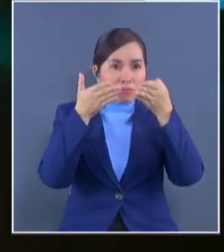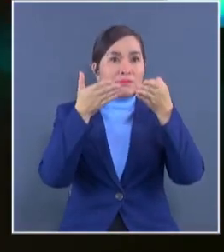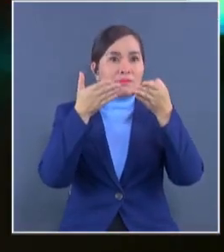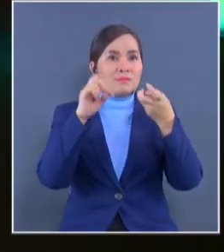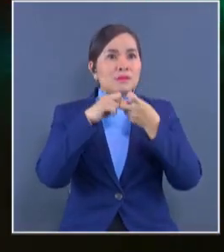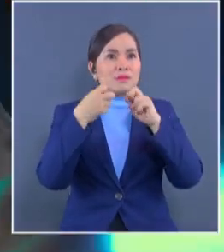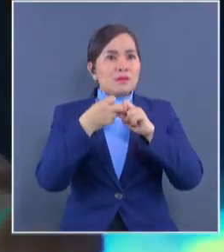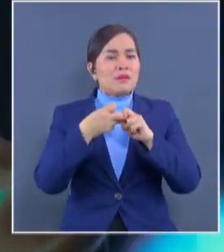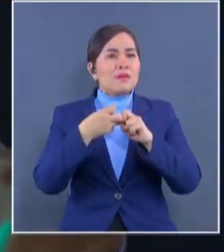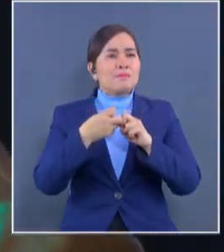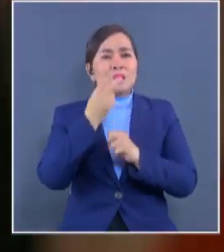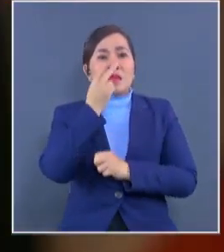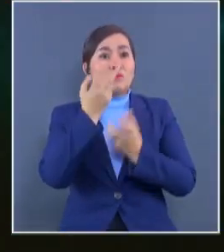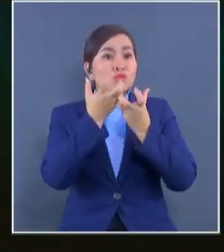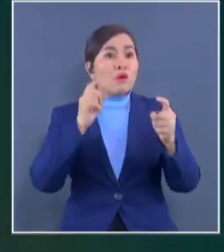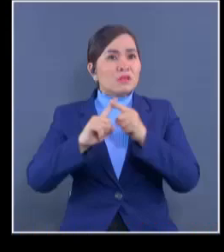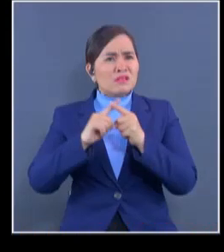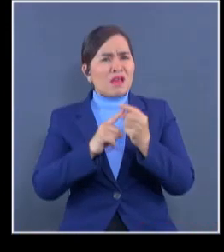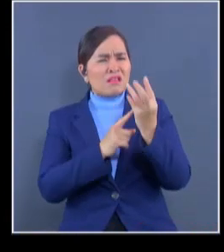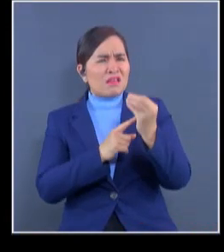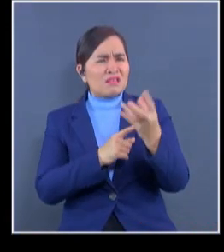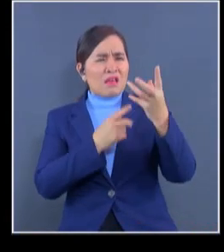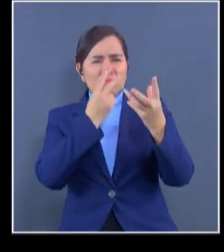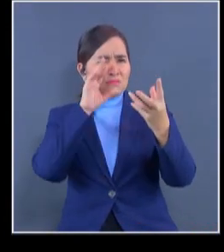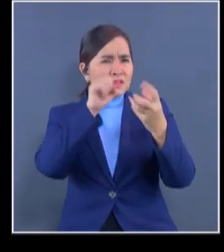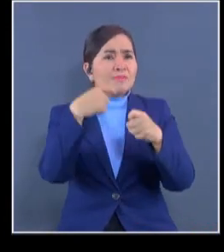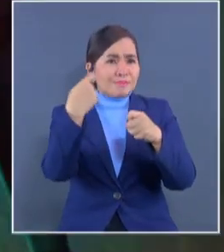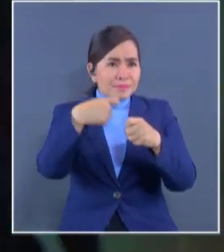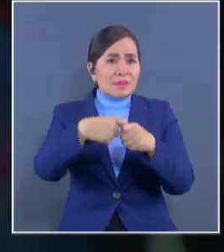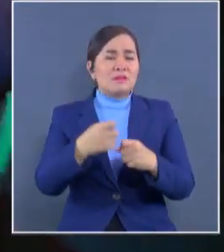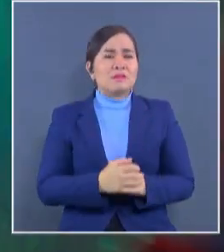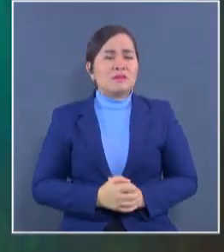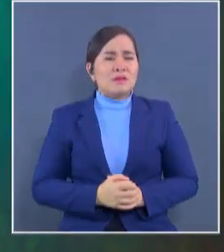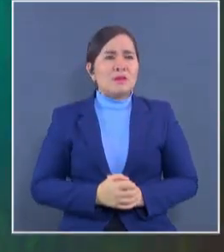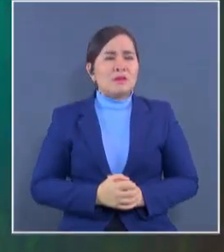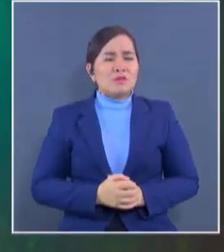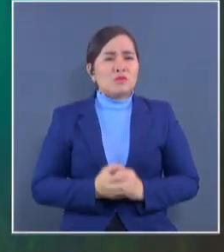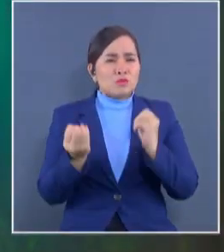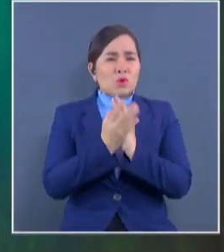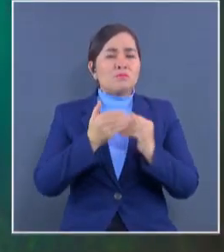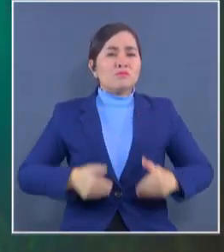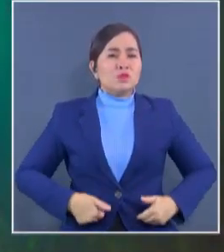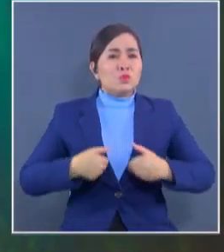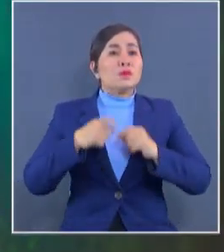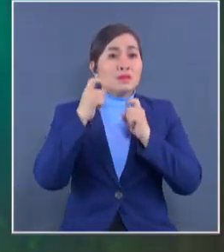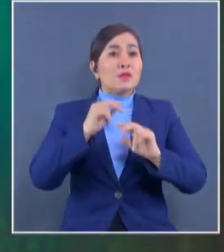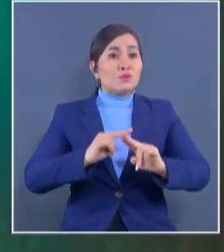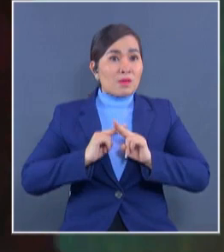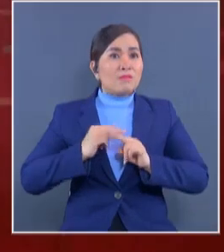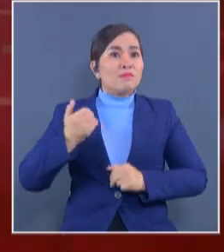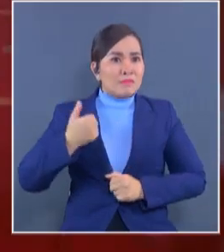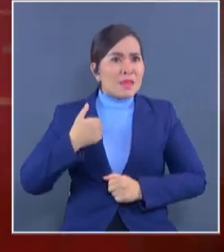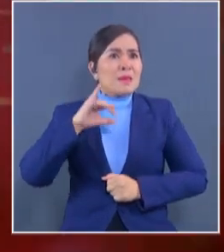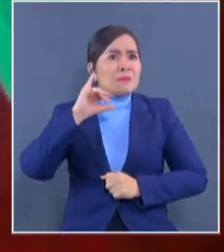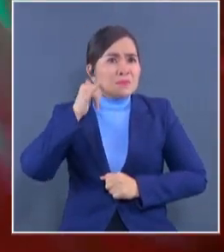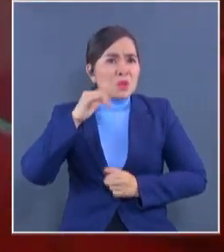ไปจนถึงการมองเห็นวัตถุผิดขนาดผิดเพี้ยนไปจากความจริงนำไปสู่อันตรายต่อทั้งตัวเองและถ้าโชคร้าย